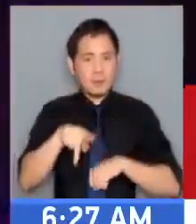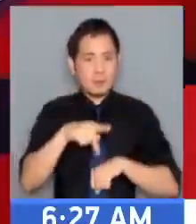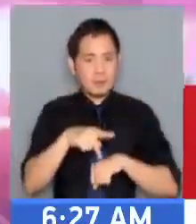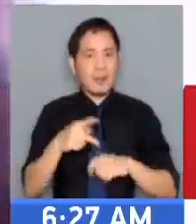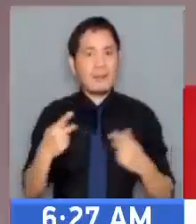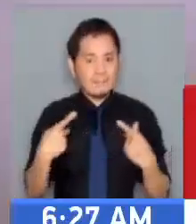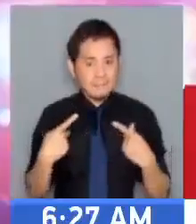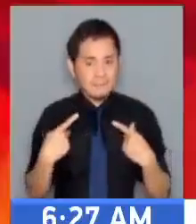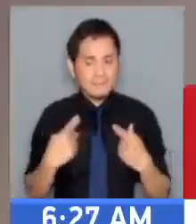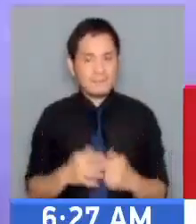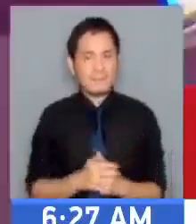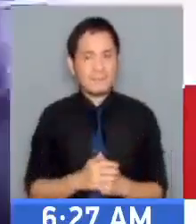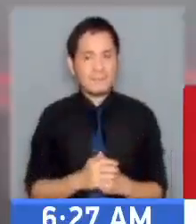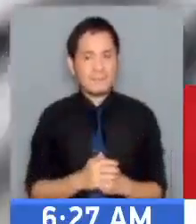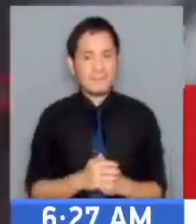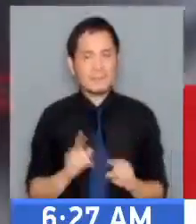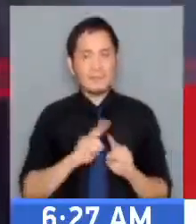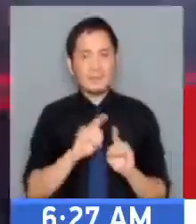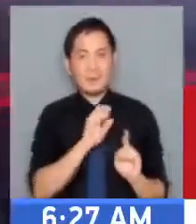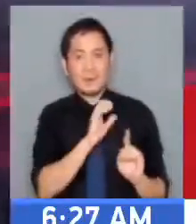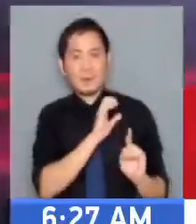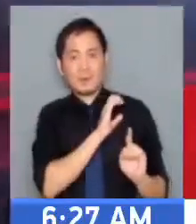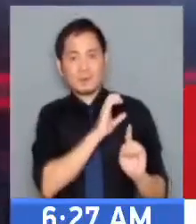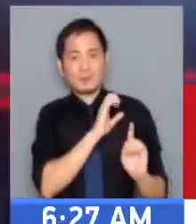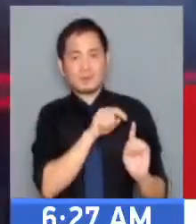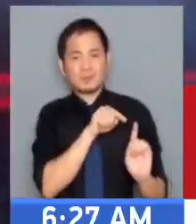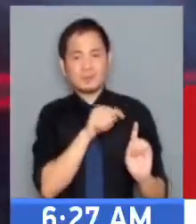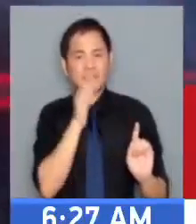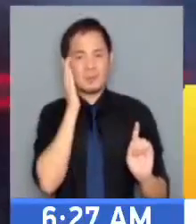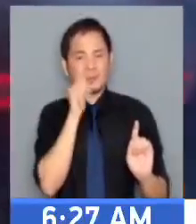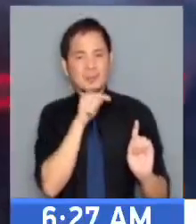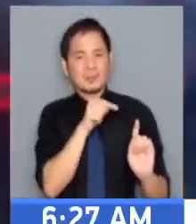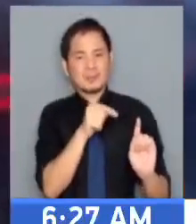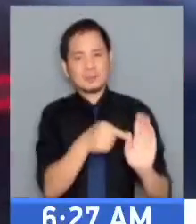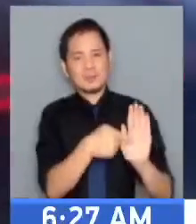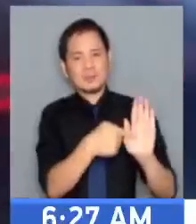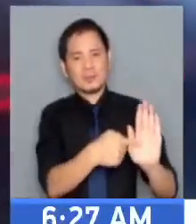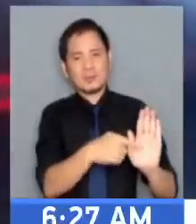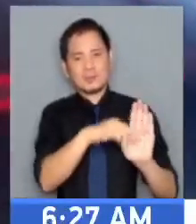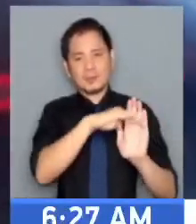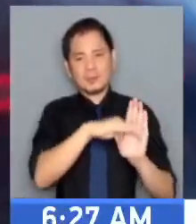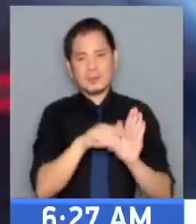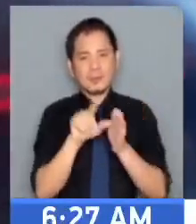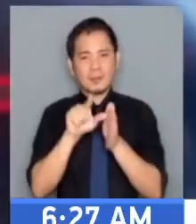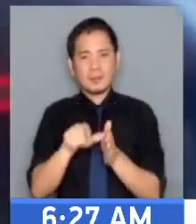coach's big reveal ng The Voice Generation sa 24 Horas.